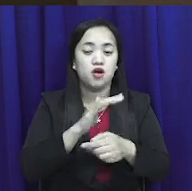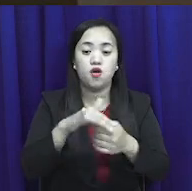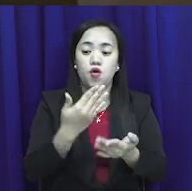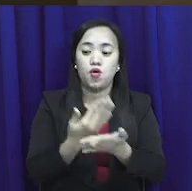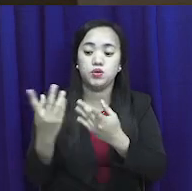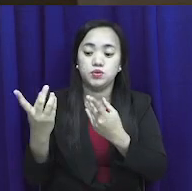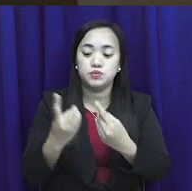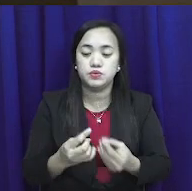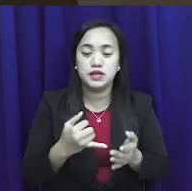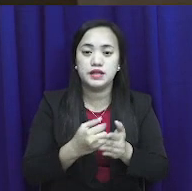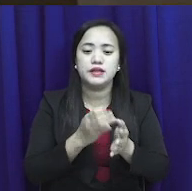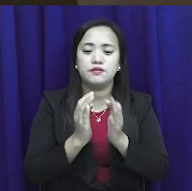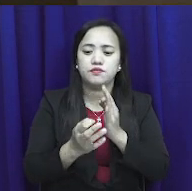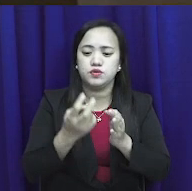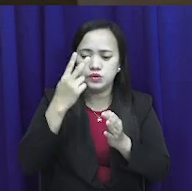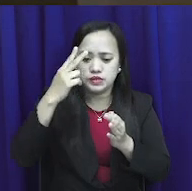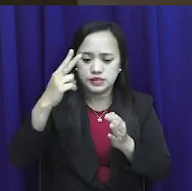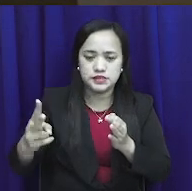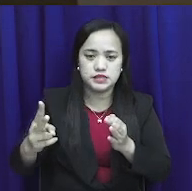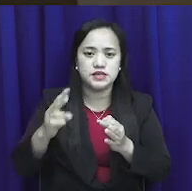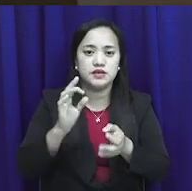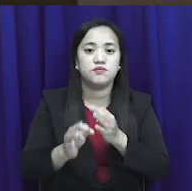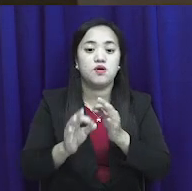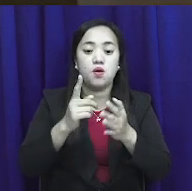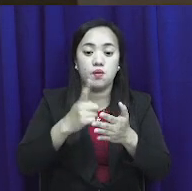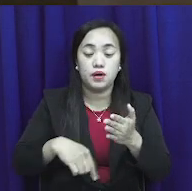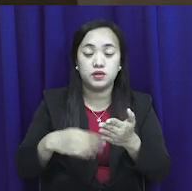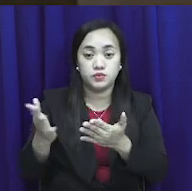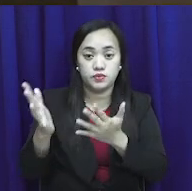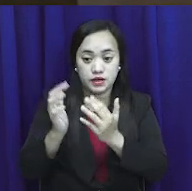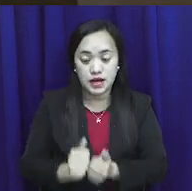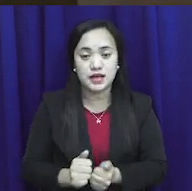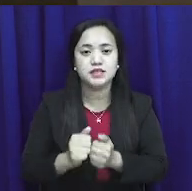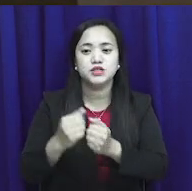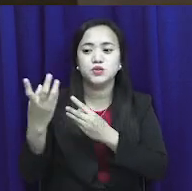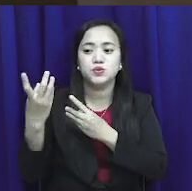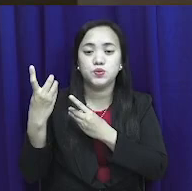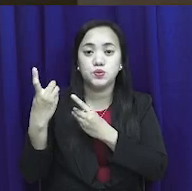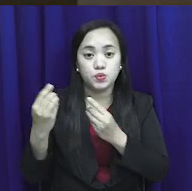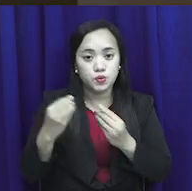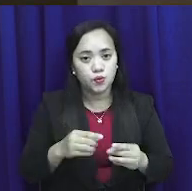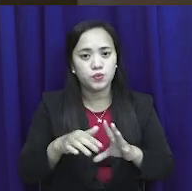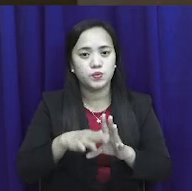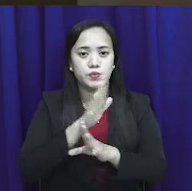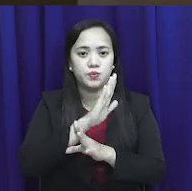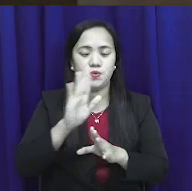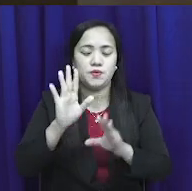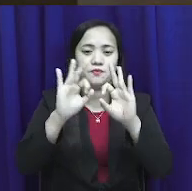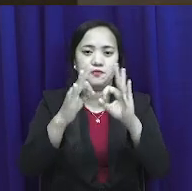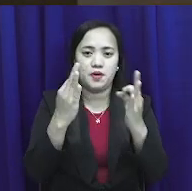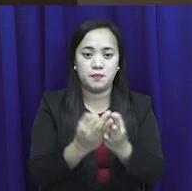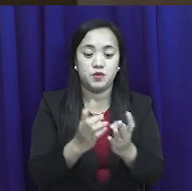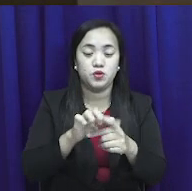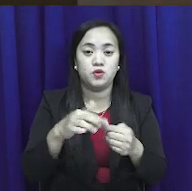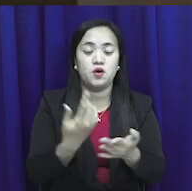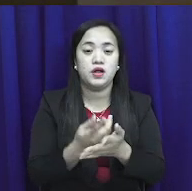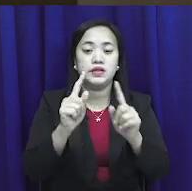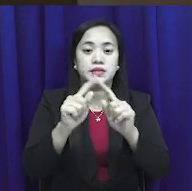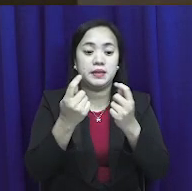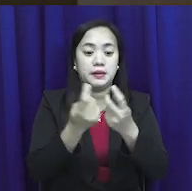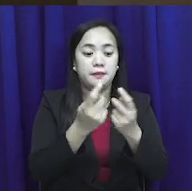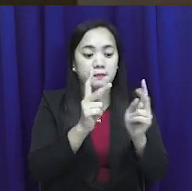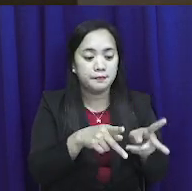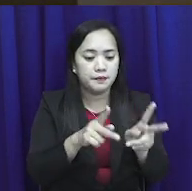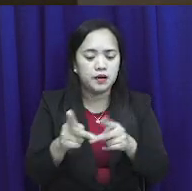iyong ginagawa para sa iyong pamilya kaya nga sabi ko nga para sa mga ito e para sa mga team PR na nandy diyan nagbabalak